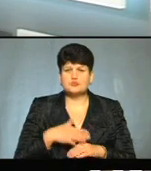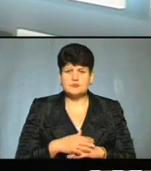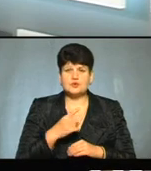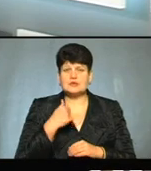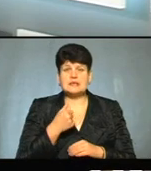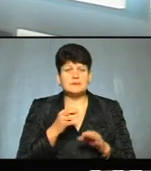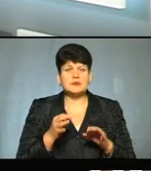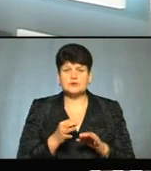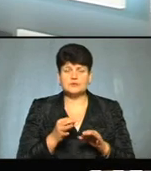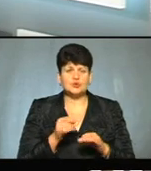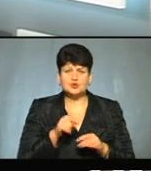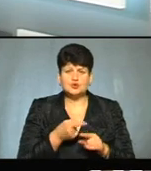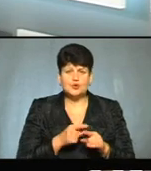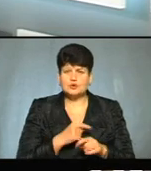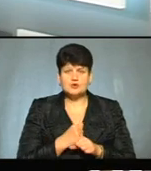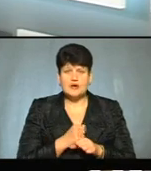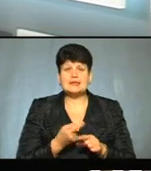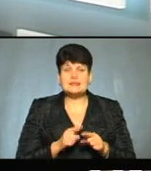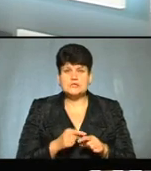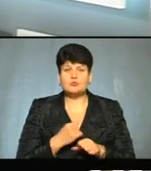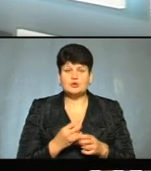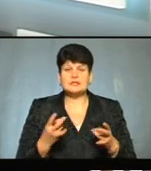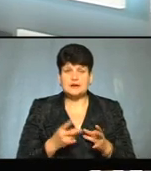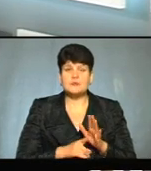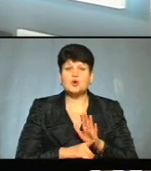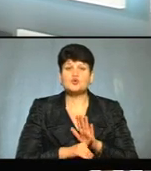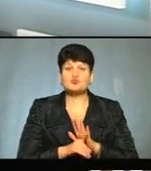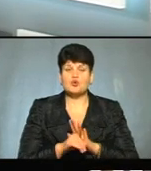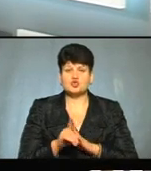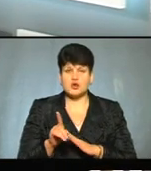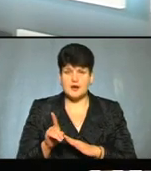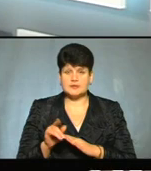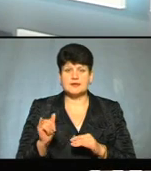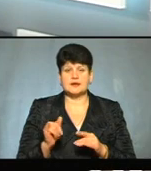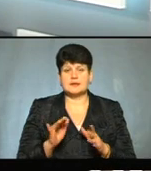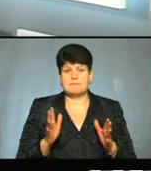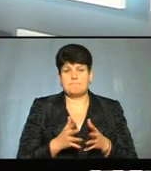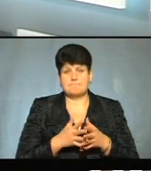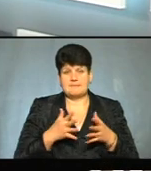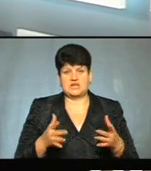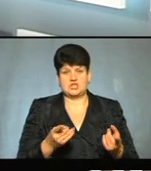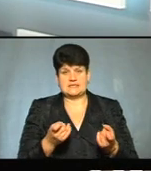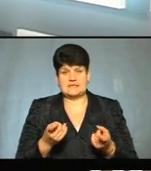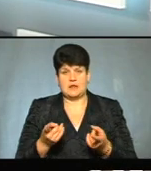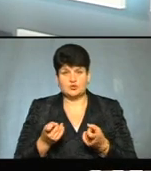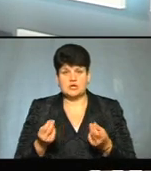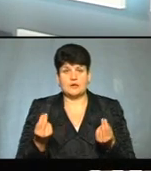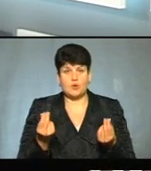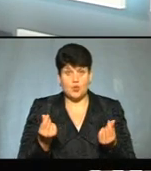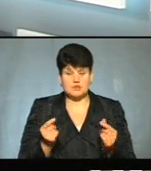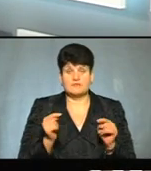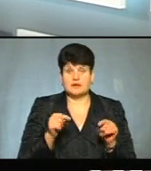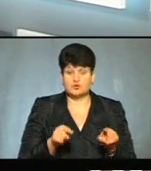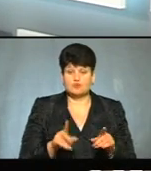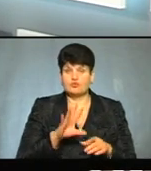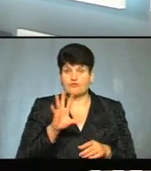розумію, що за рік ми цього не зробимо, але ці роботи потрібно розпочати і якомога більше залучати коштів для